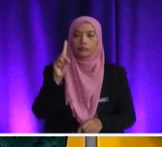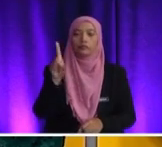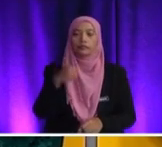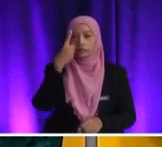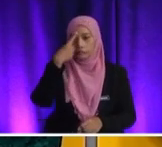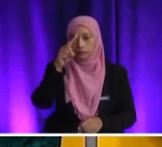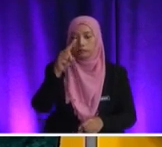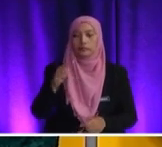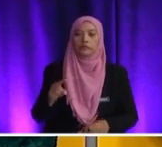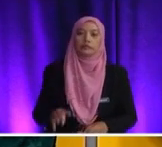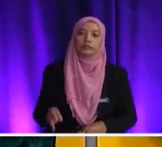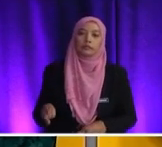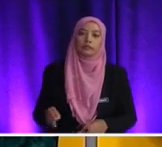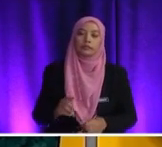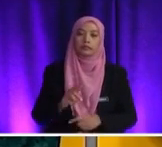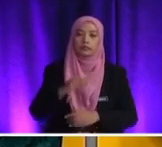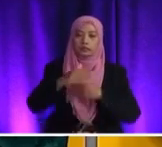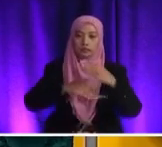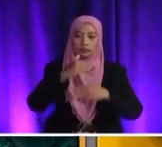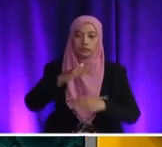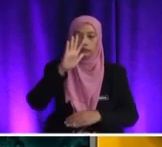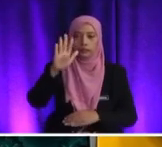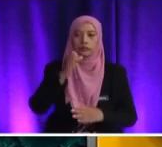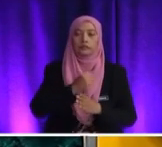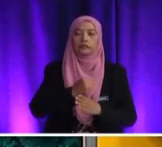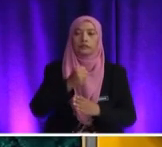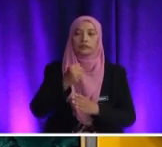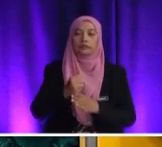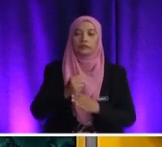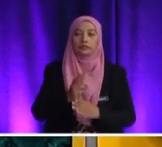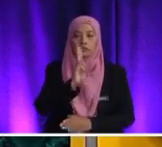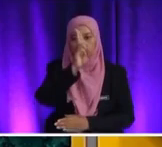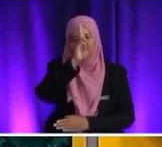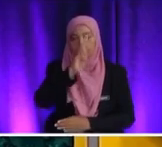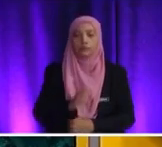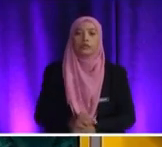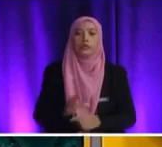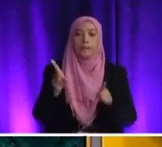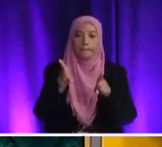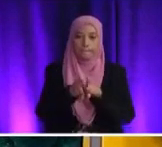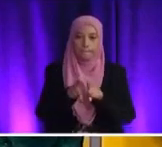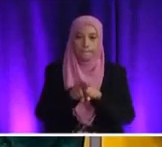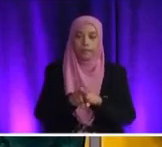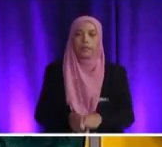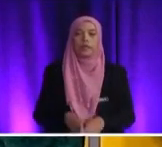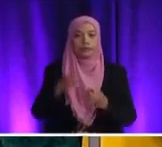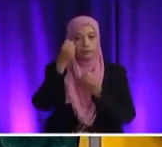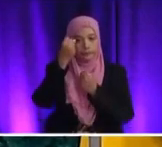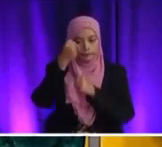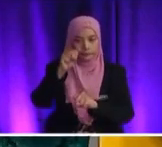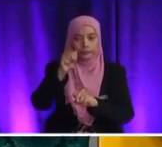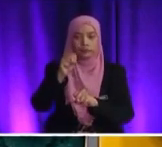tetapi murid di zaman yuniusti ataupun belajar di industri atau collection kene mempersiapkan diri untuk